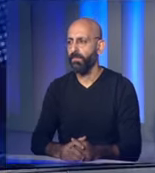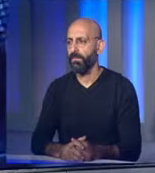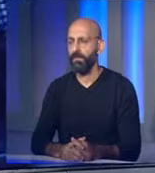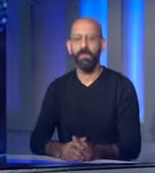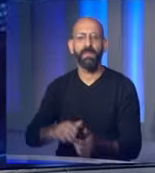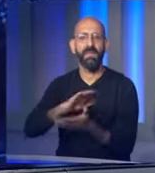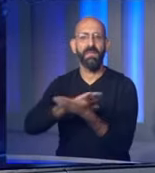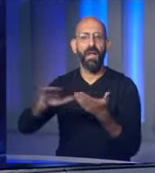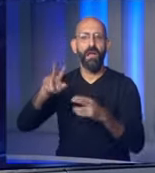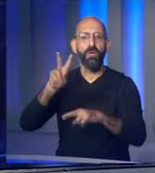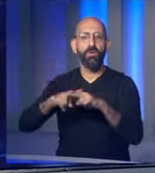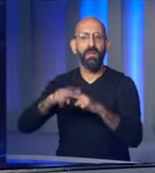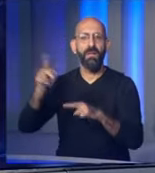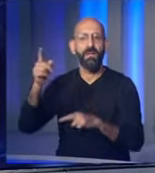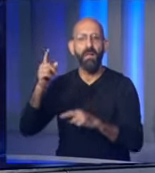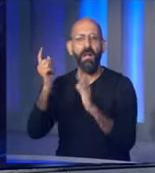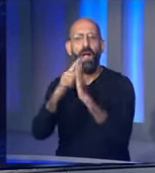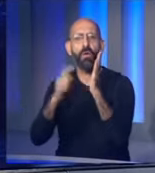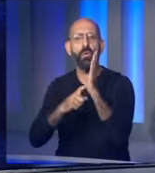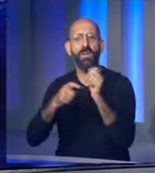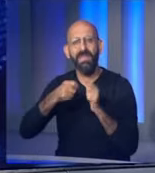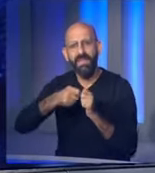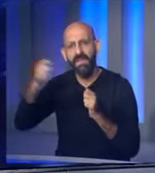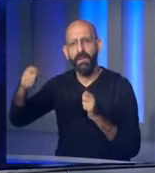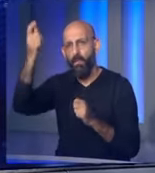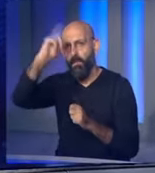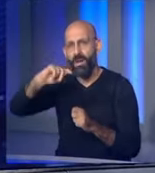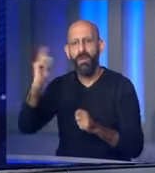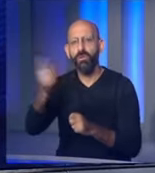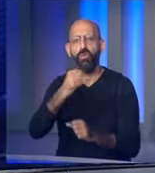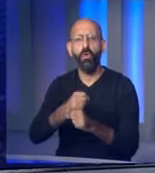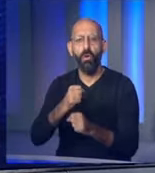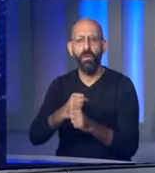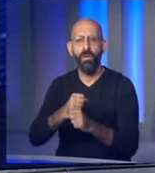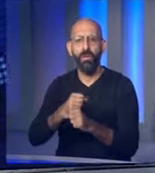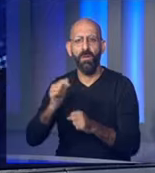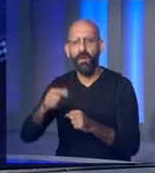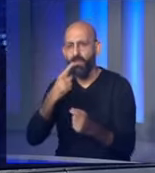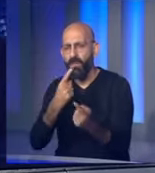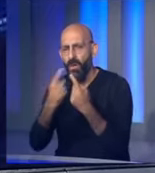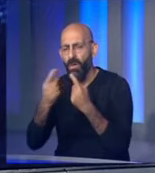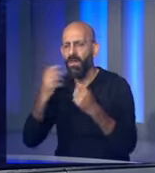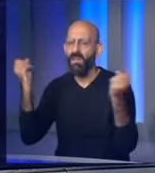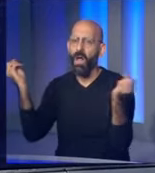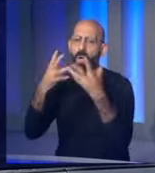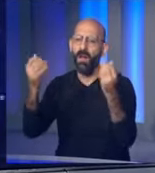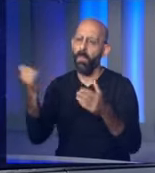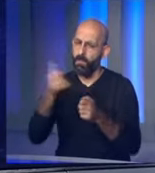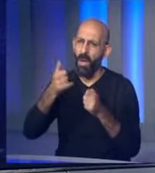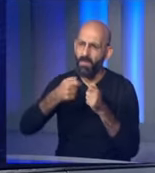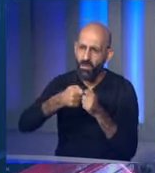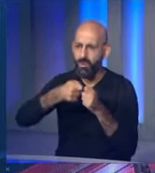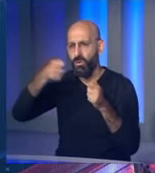اللبنانيه في ساحه النجم اقتراح قانون تمديد لقاض الاجهزه الامنيه من قبل كتله الاعتدال والنائب فراس حمدان يدعو الى